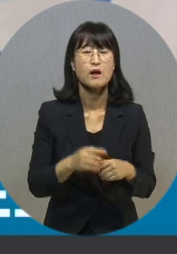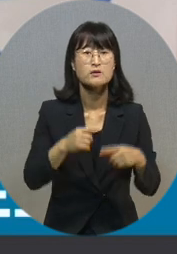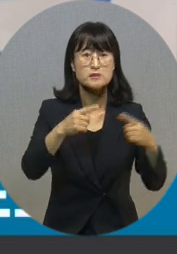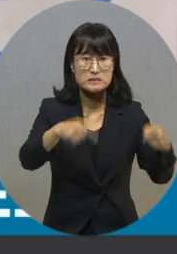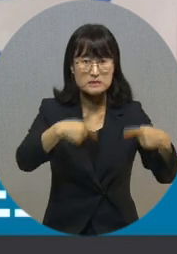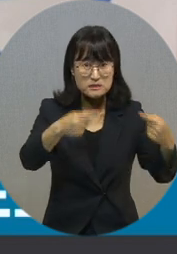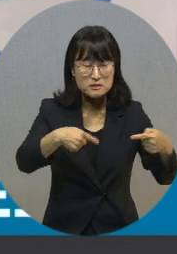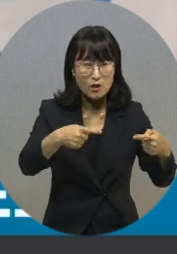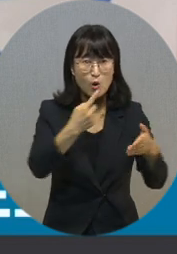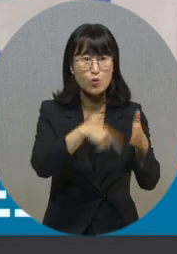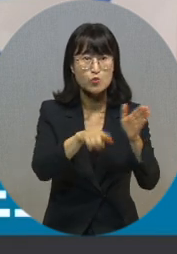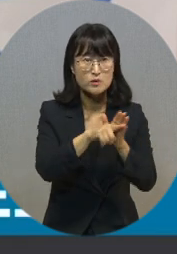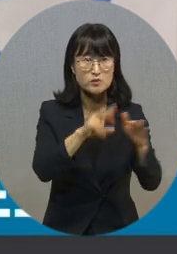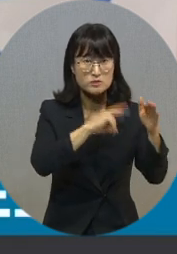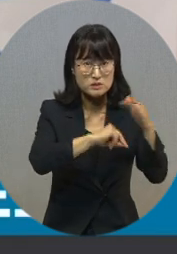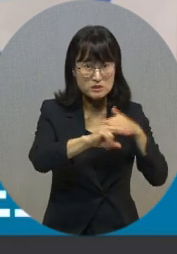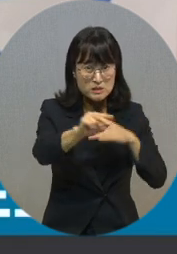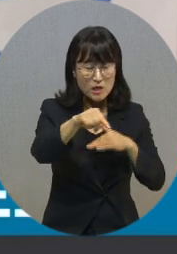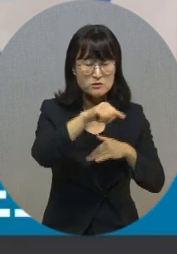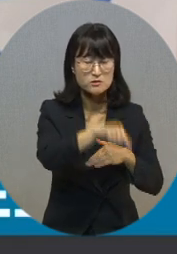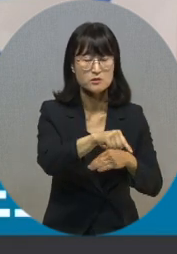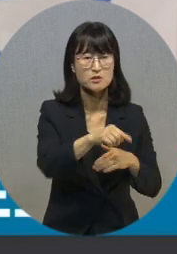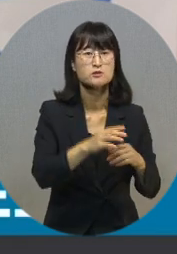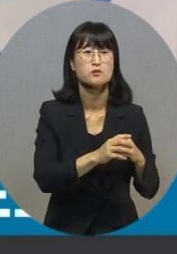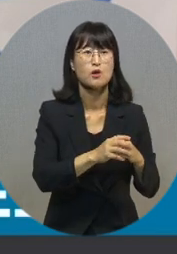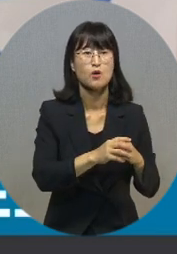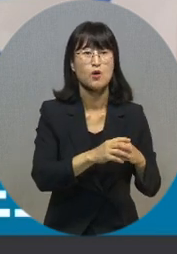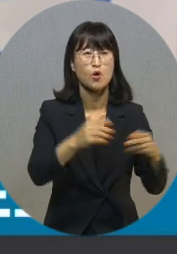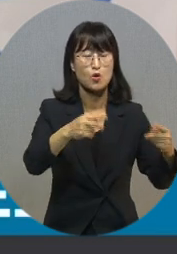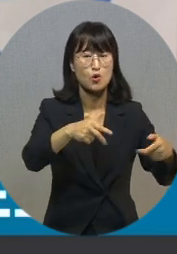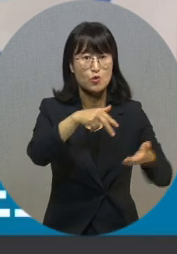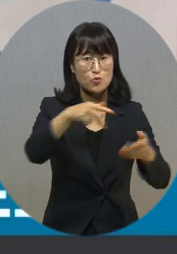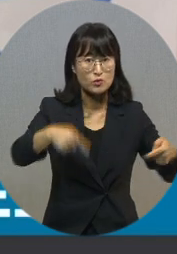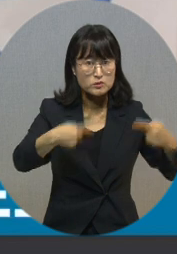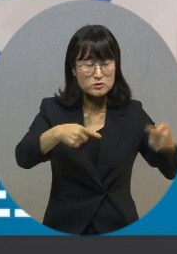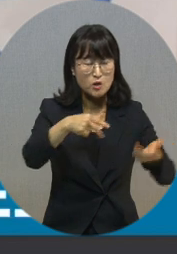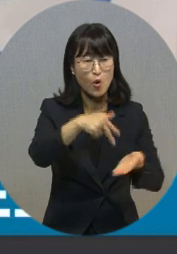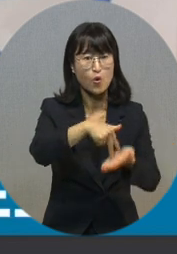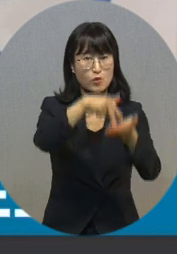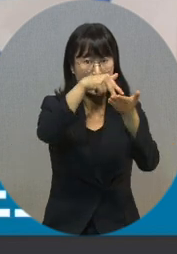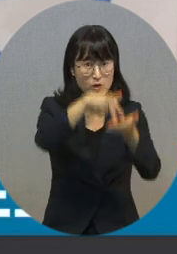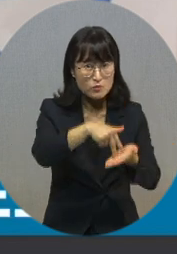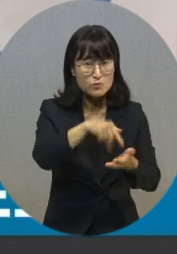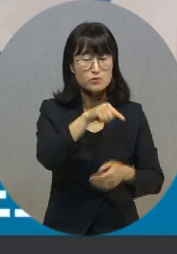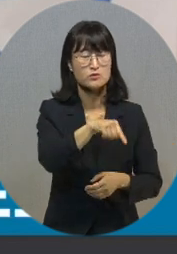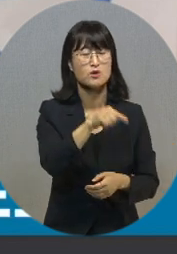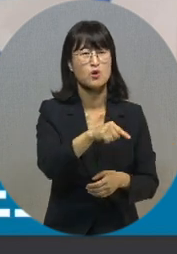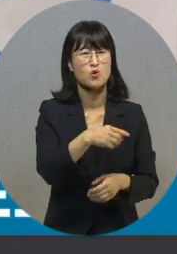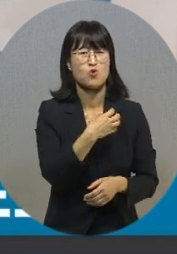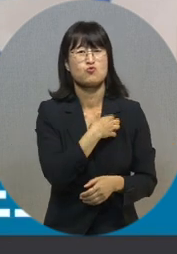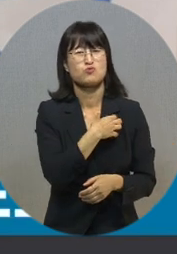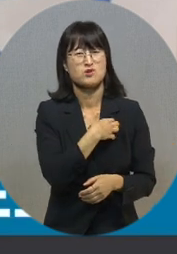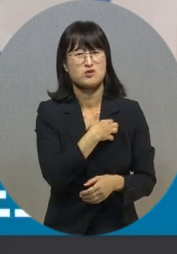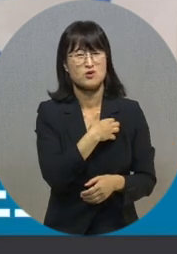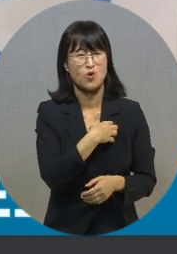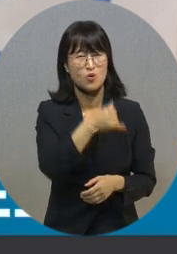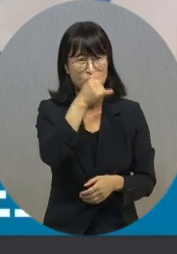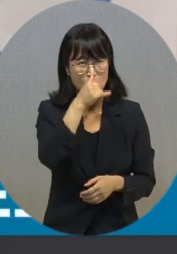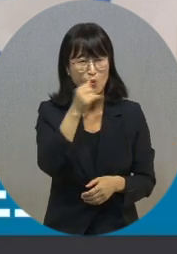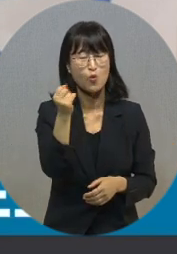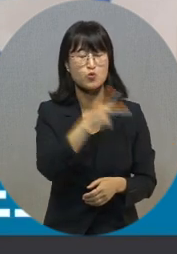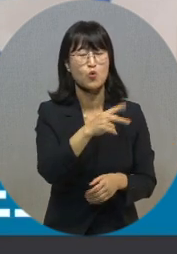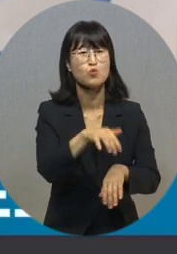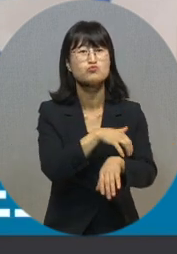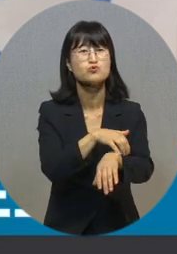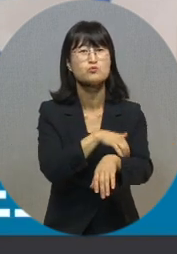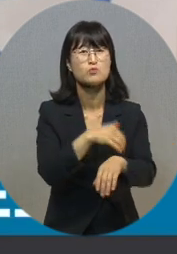지하철 역사마다 설치되어 있는 휠체어 리프트. 하지만 이 리프트는 위험할 뿐만 아니라 불편도 커서 교통